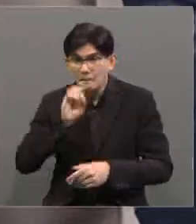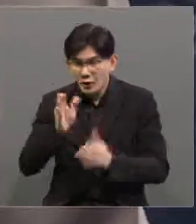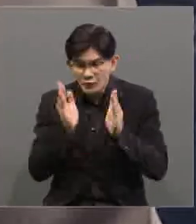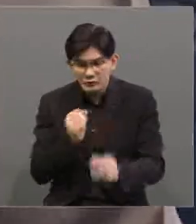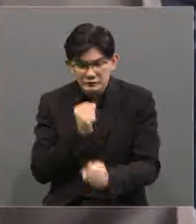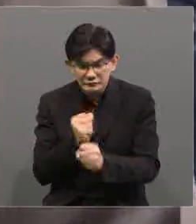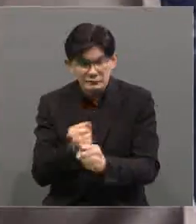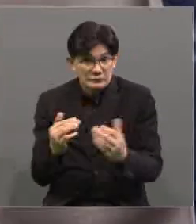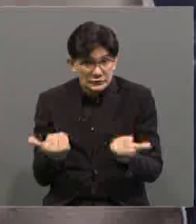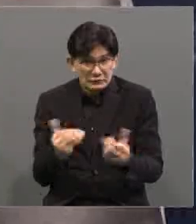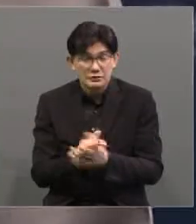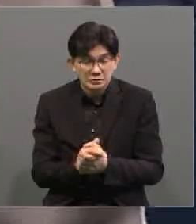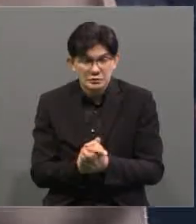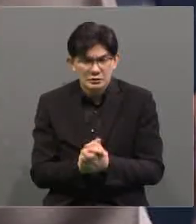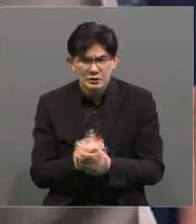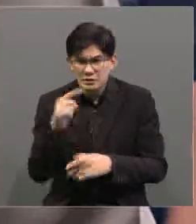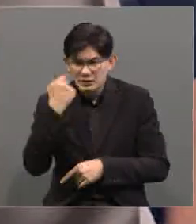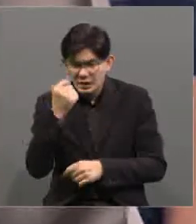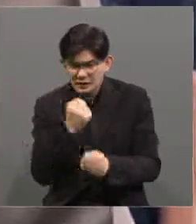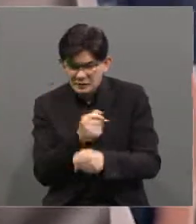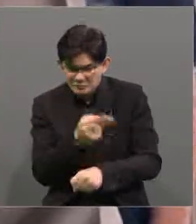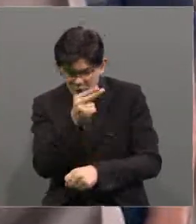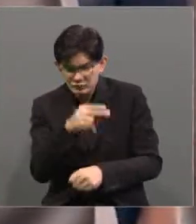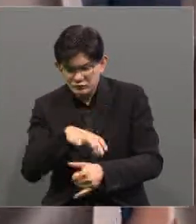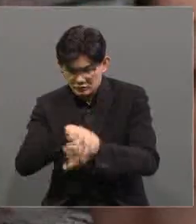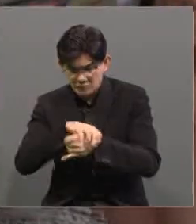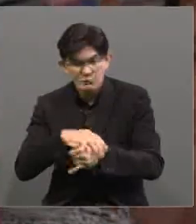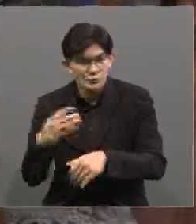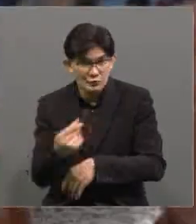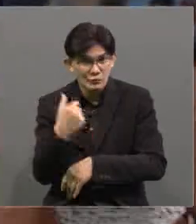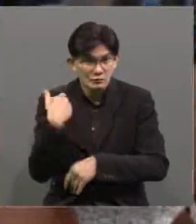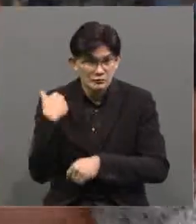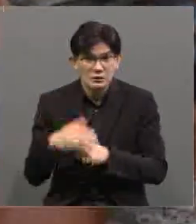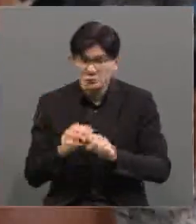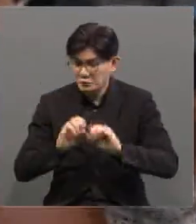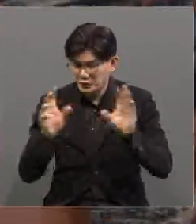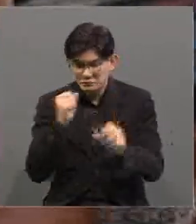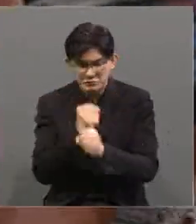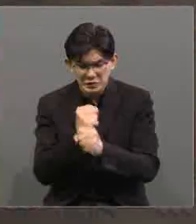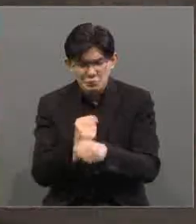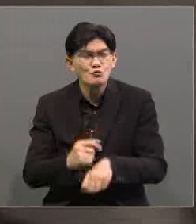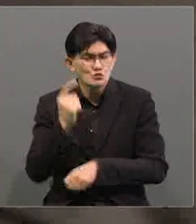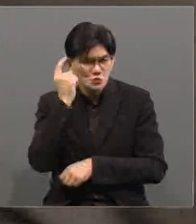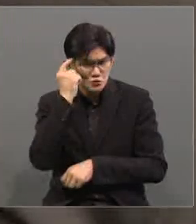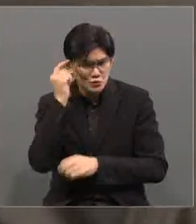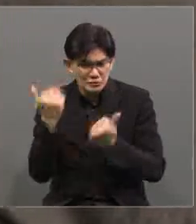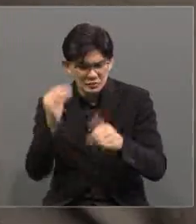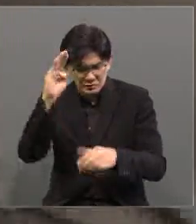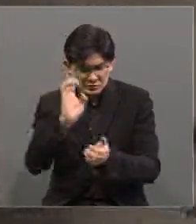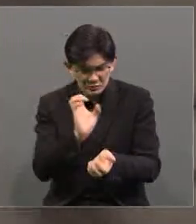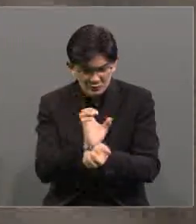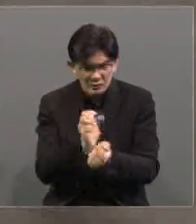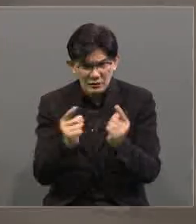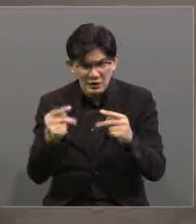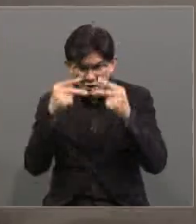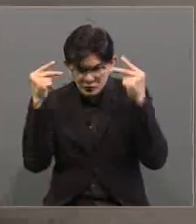จ้าหน้าที่แล้วครับจะต้องเร่งติดตามตัวคนร้ายมาดำเนินคดีให้ได้โดยเร็วท่านบอกว่าอุกอาจมากนะรู้ทั้งรู้ว่าเป็นตำรวจ